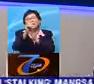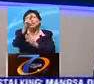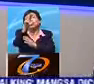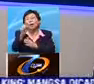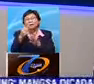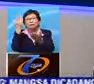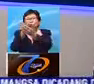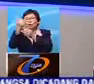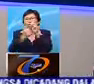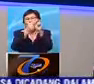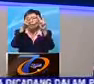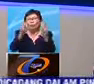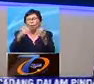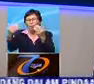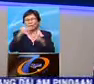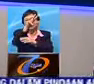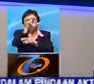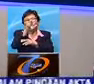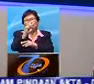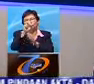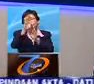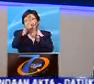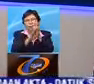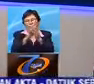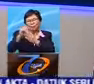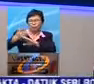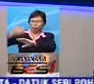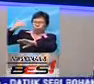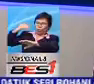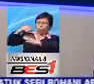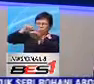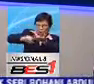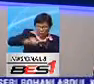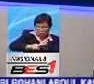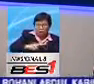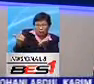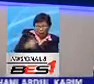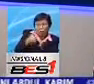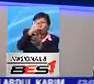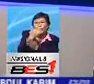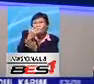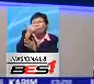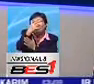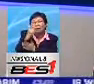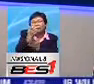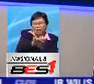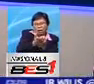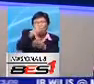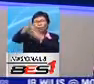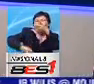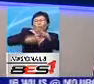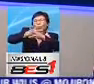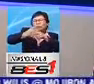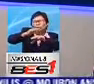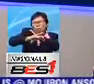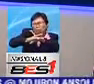menjelang 2020 berbanding 30 bilion do sebelum ini semakan ini dibuat seiring dengan perkembangan ekonomi global